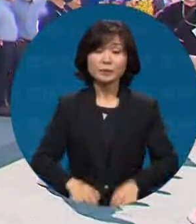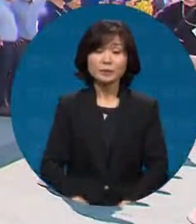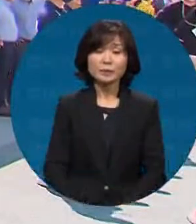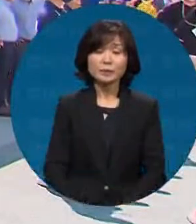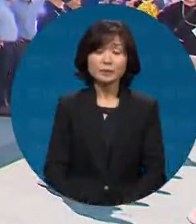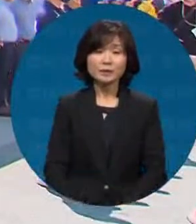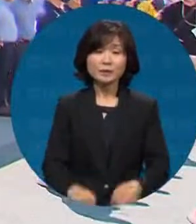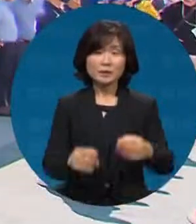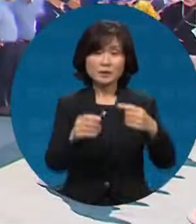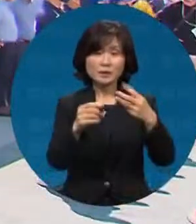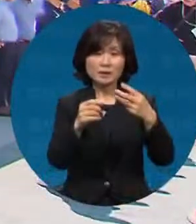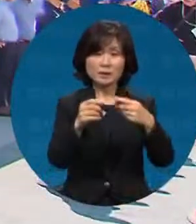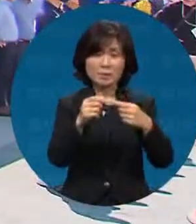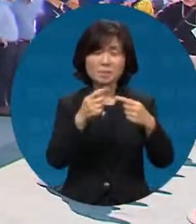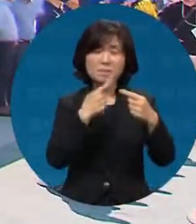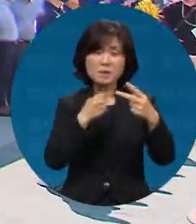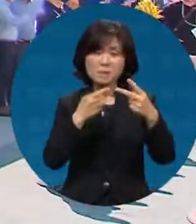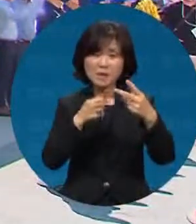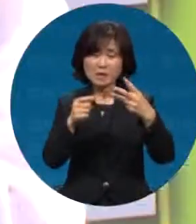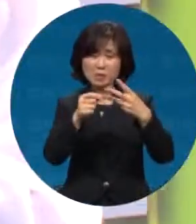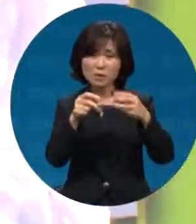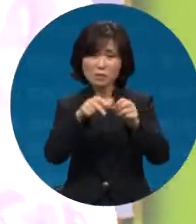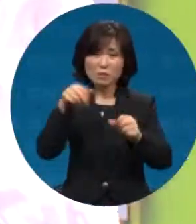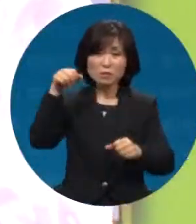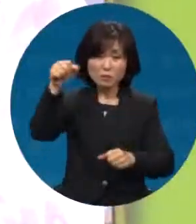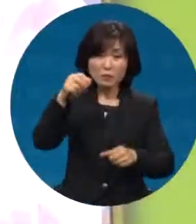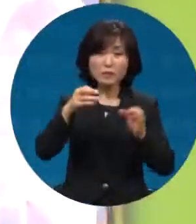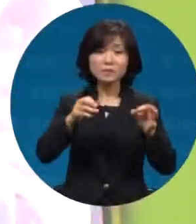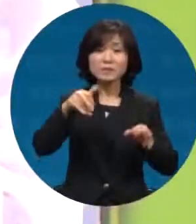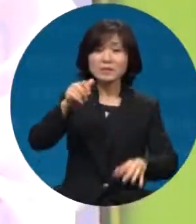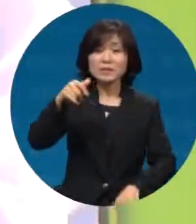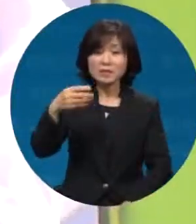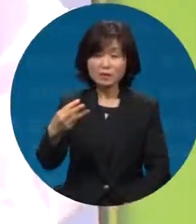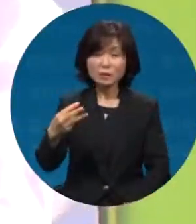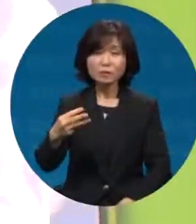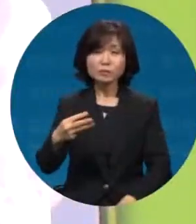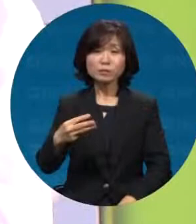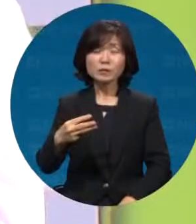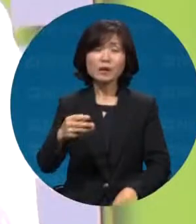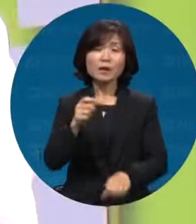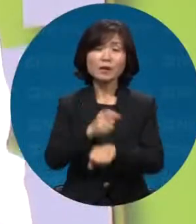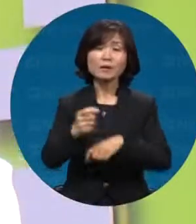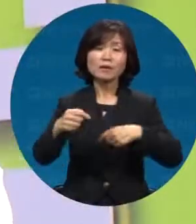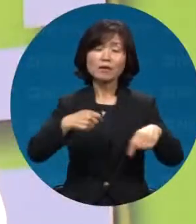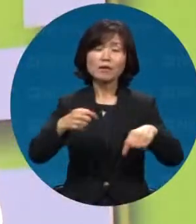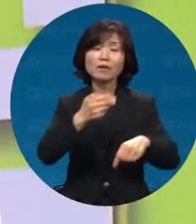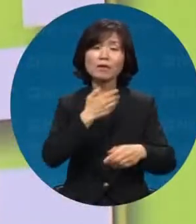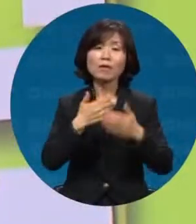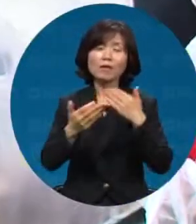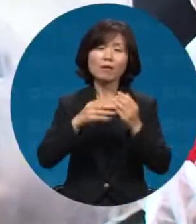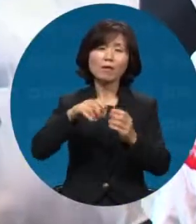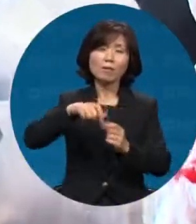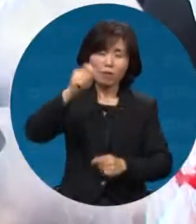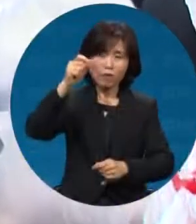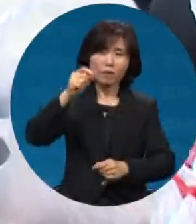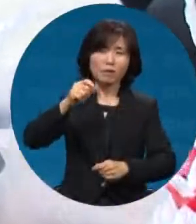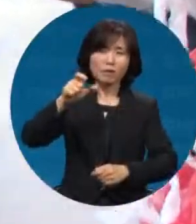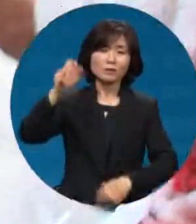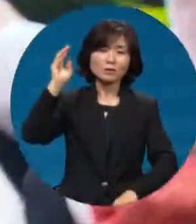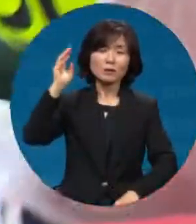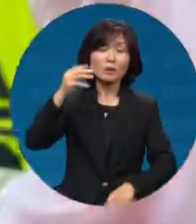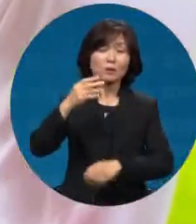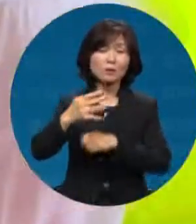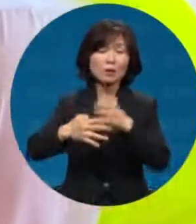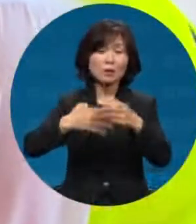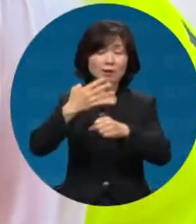3 턴에 조절하는 현지 교육관 출신 김지철 후보는 풍부한 행정 경험 에 강조합니다 8년간의 공약이행 누리